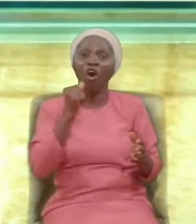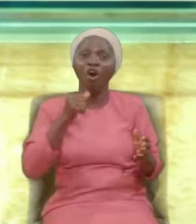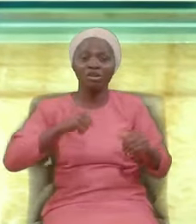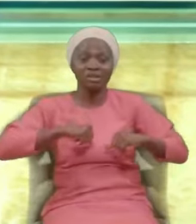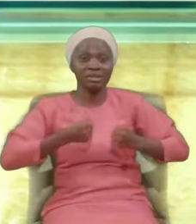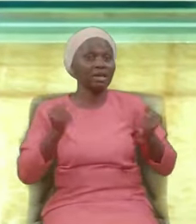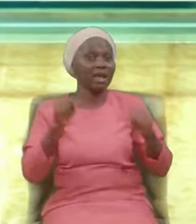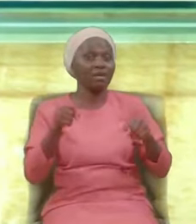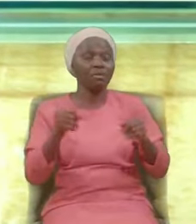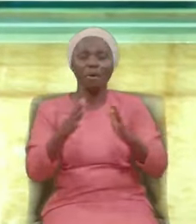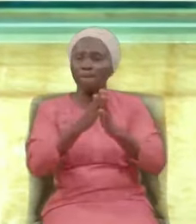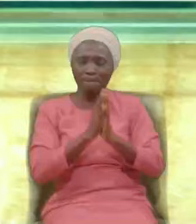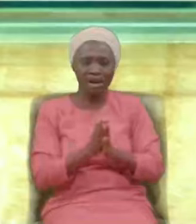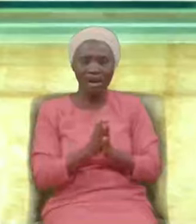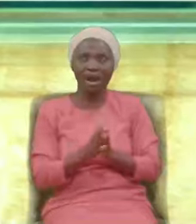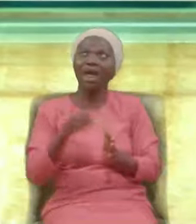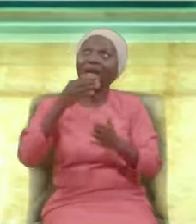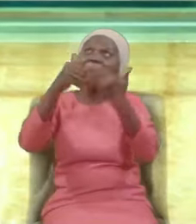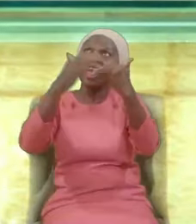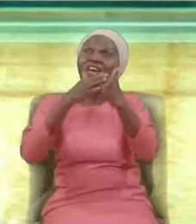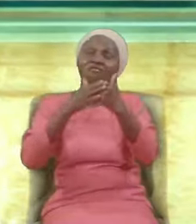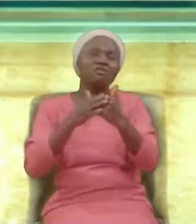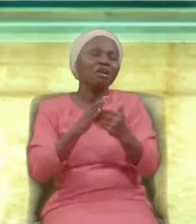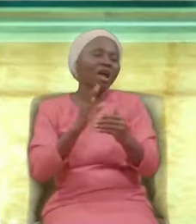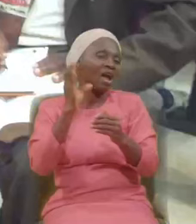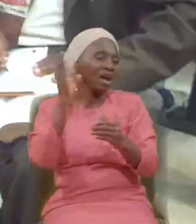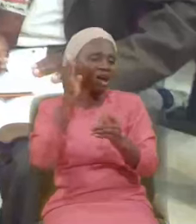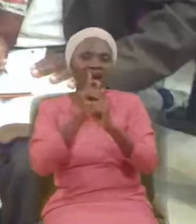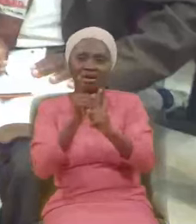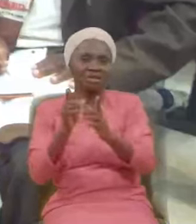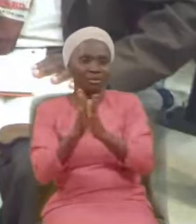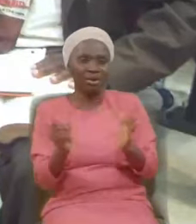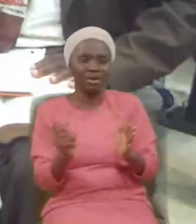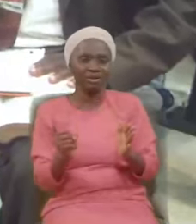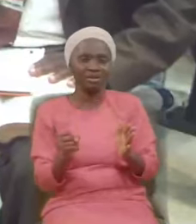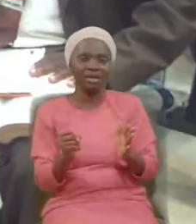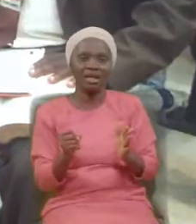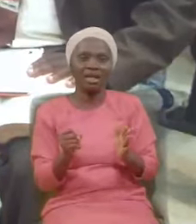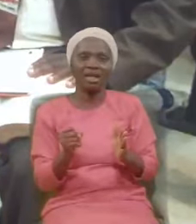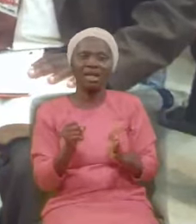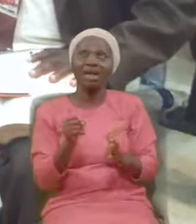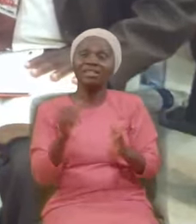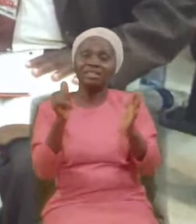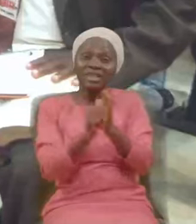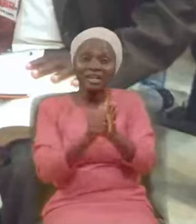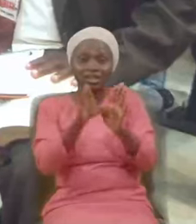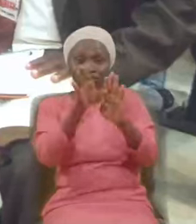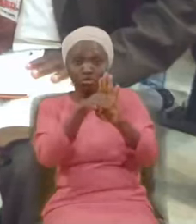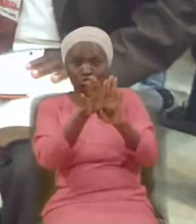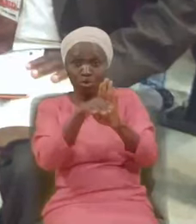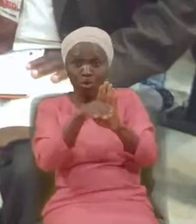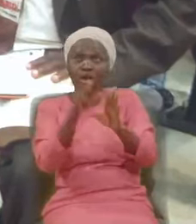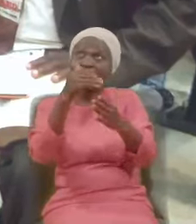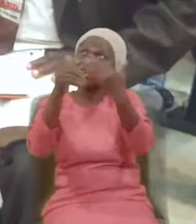La prière qui perce le ciel. Cette porte au ciel doit s'ouvrir. Je dis la porte là au